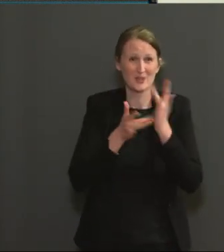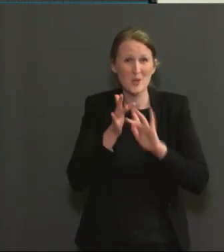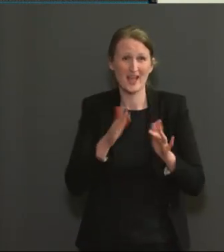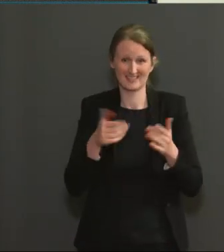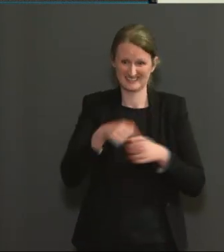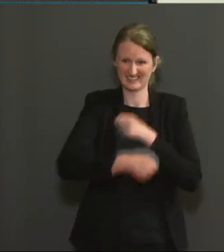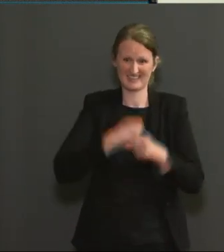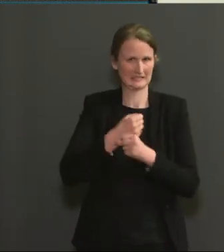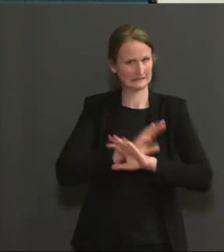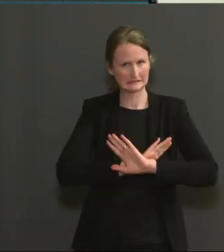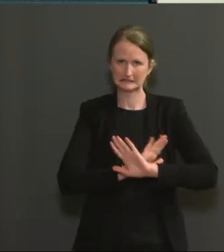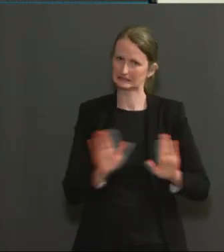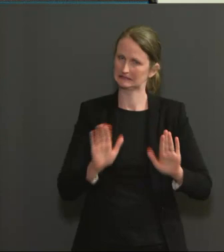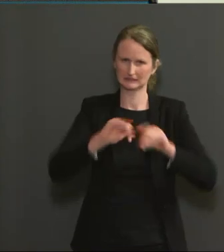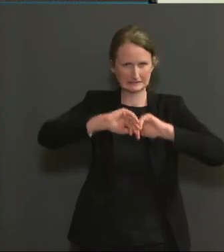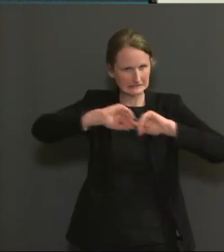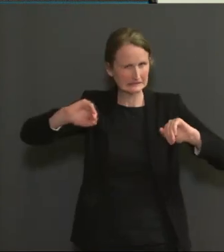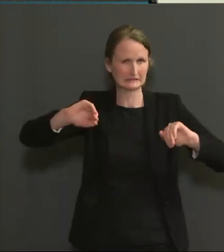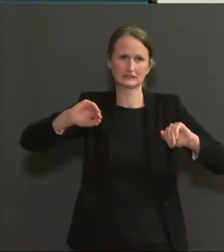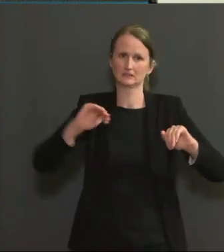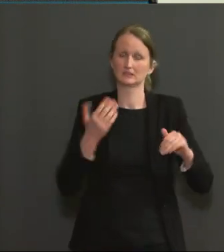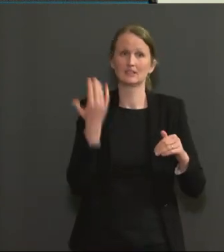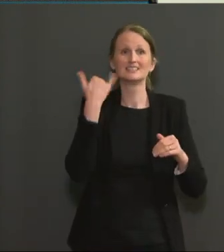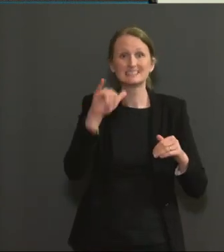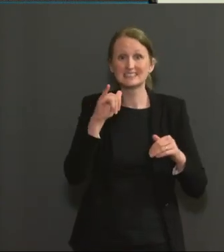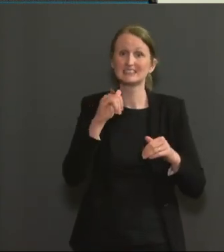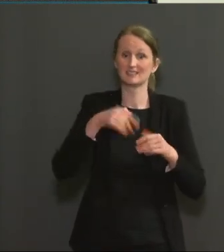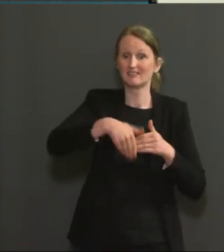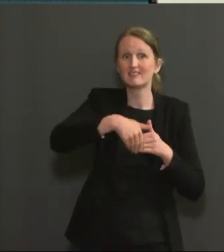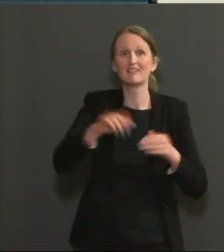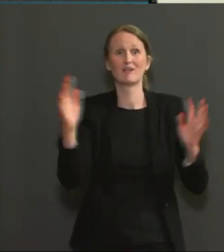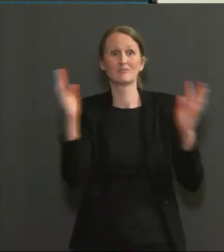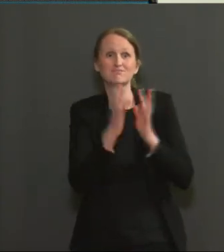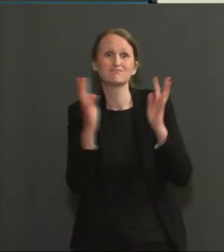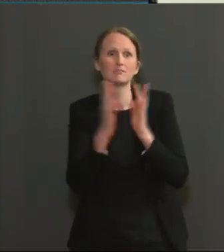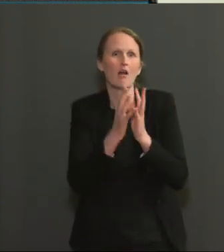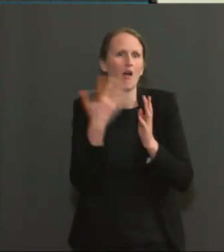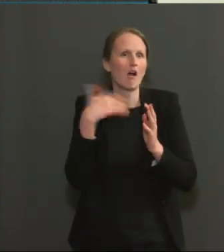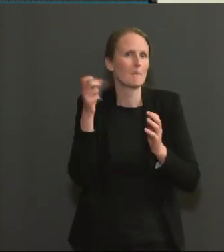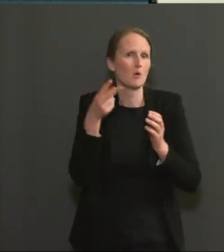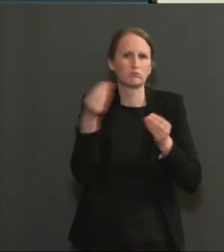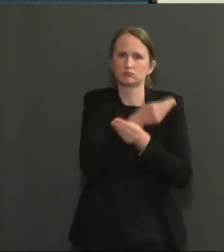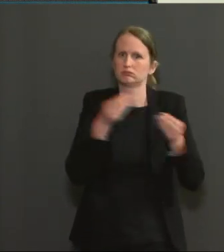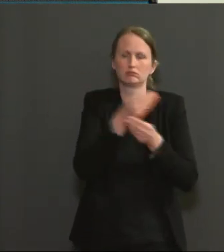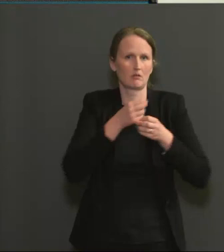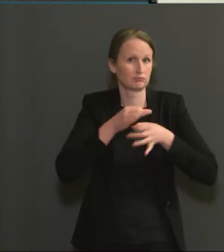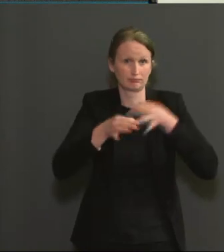mélange potentiellement déétonnant de ces deux générations à l'extrême des